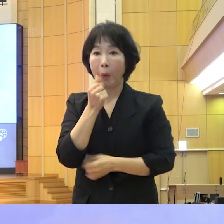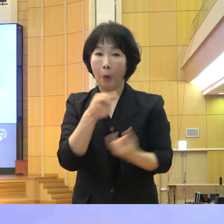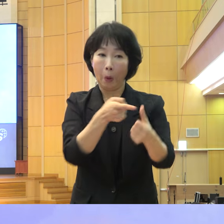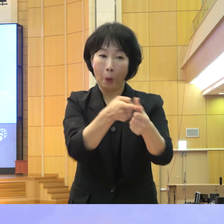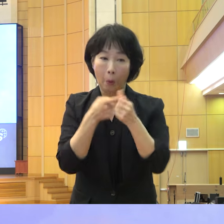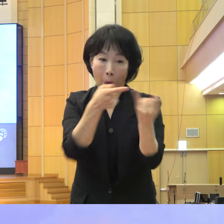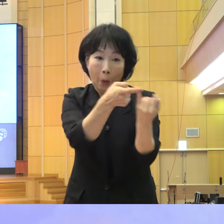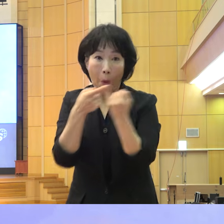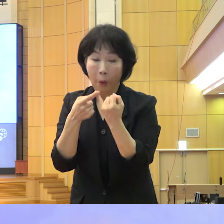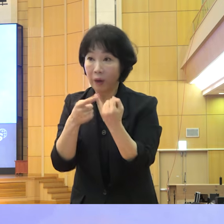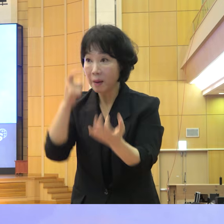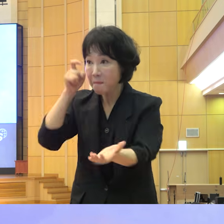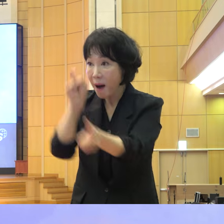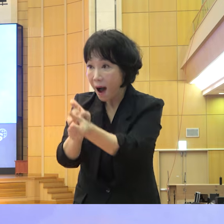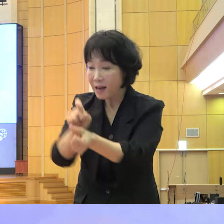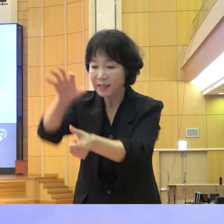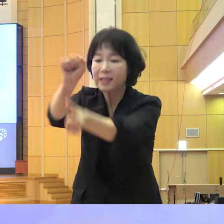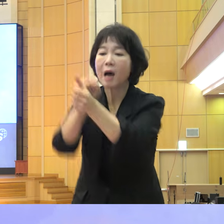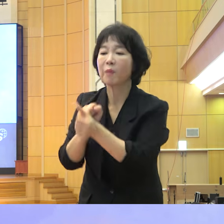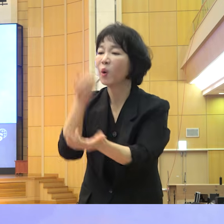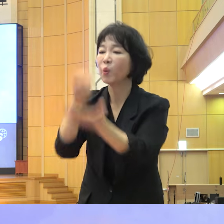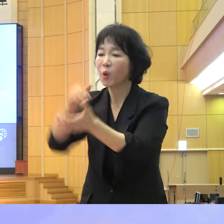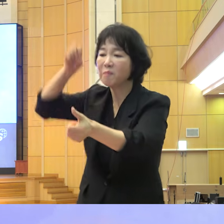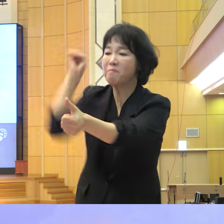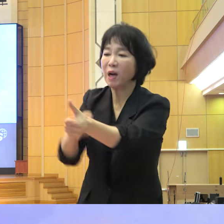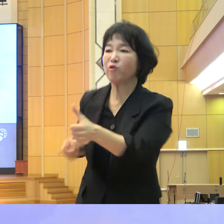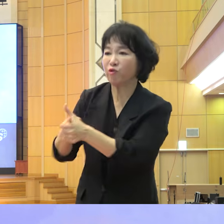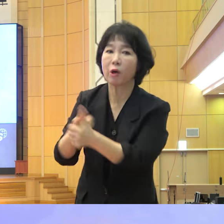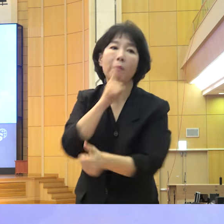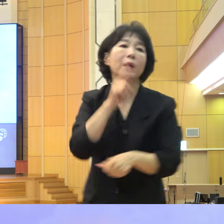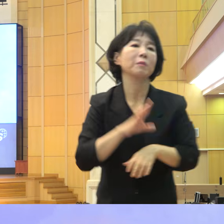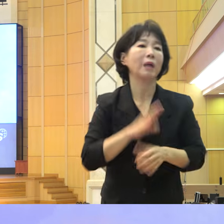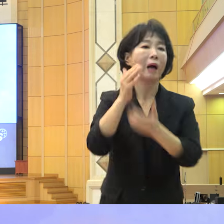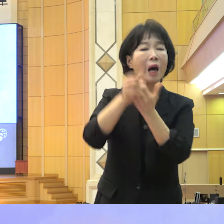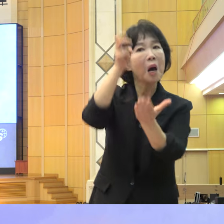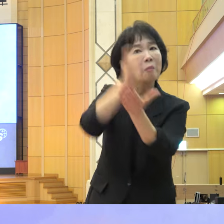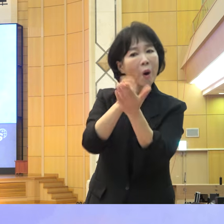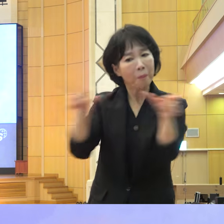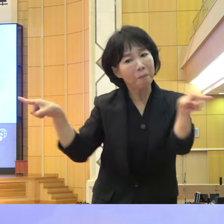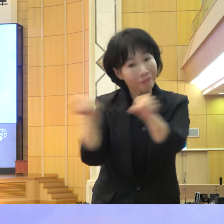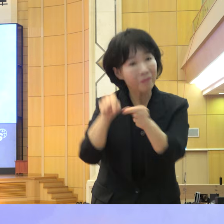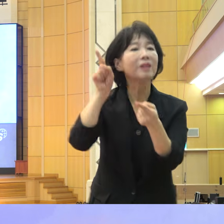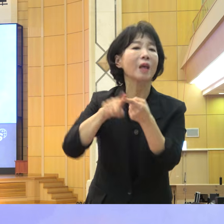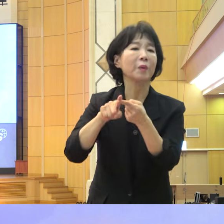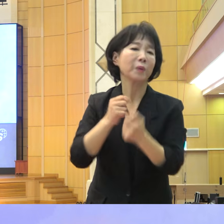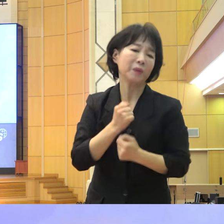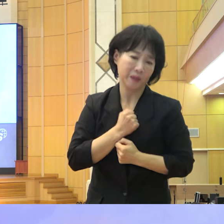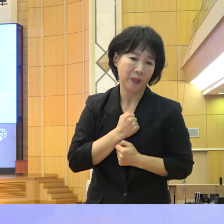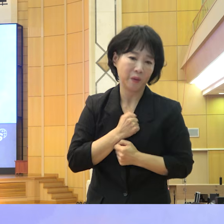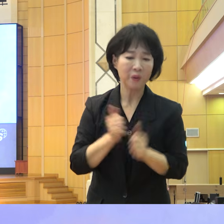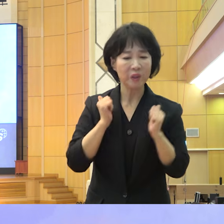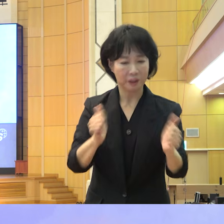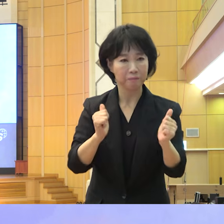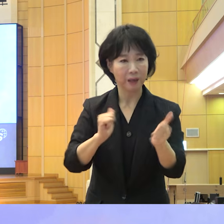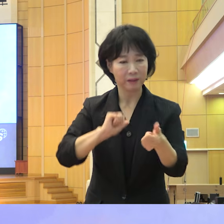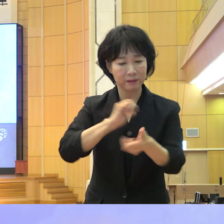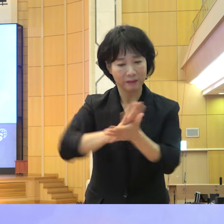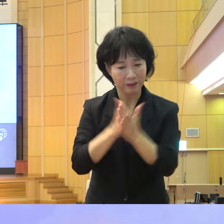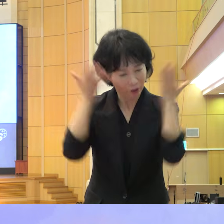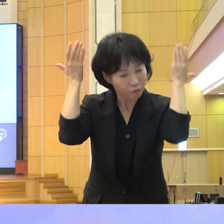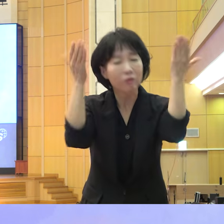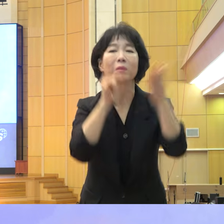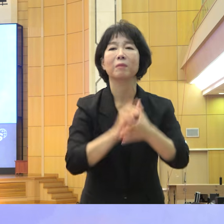그런 자는 돌로 쳐라. 이 말은 하나님의 율법의 말씀으로 심판한다는 뜻입니다.